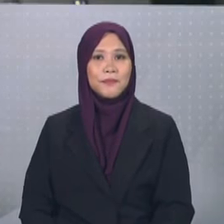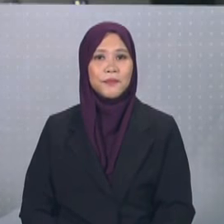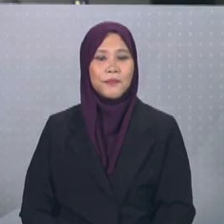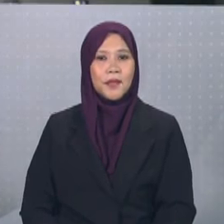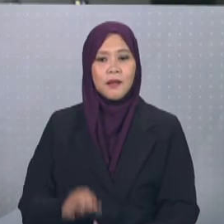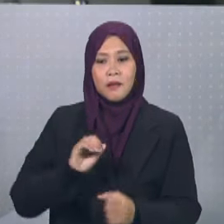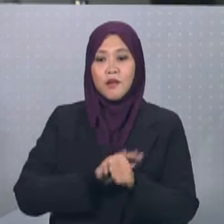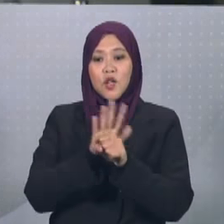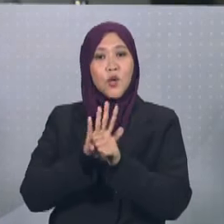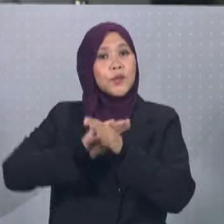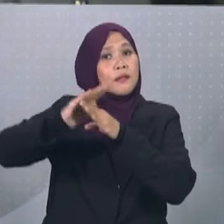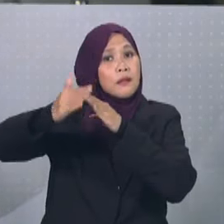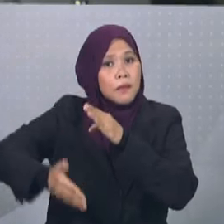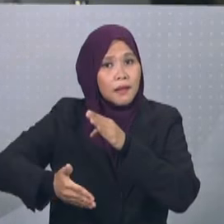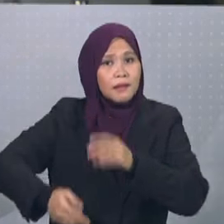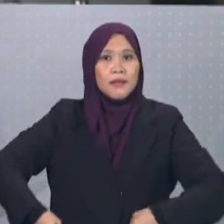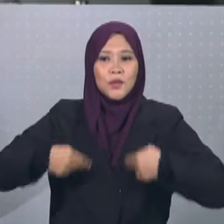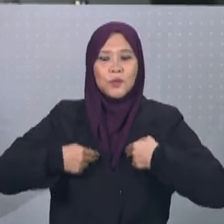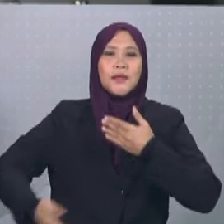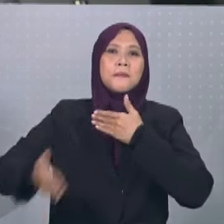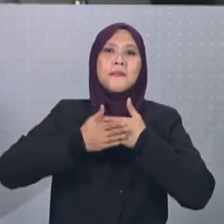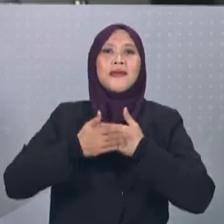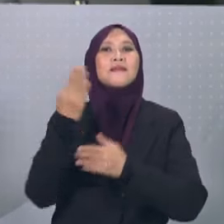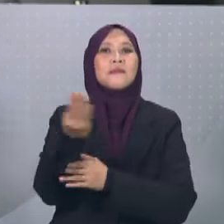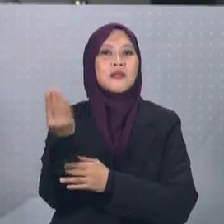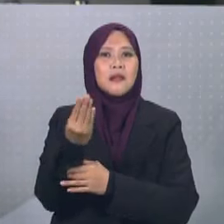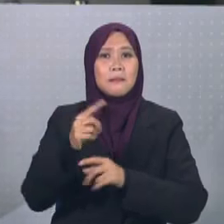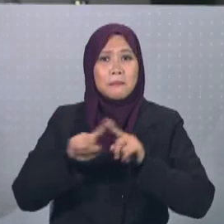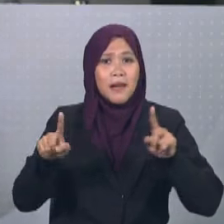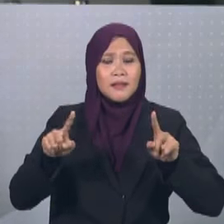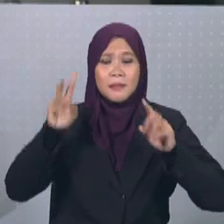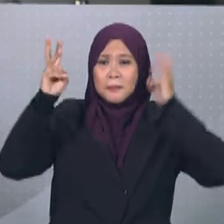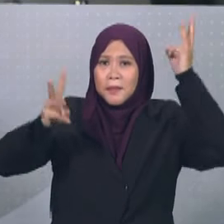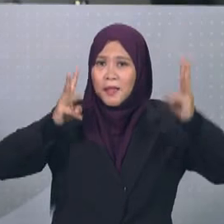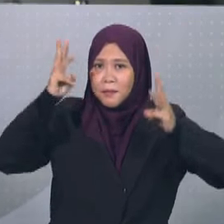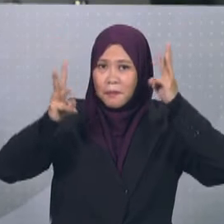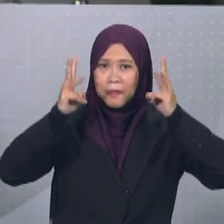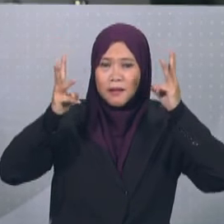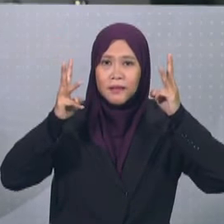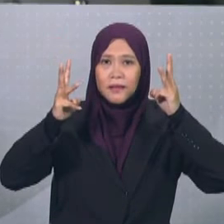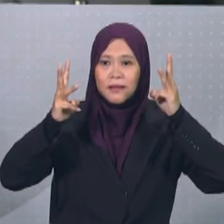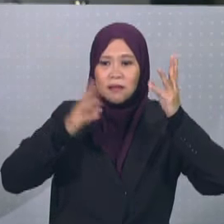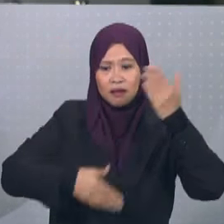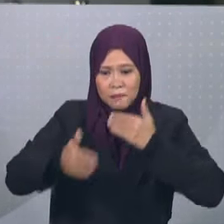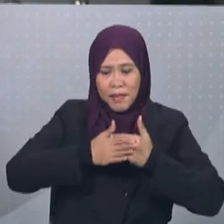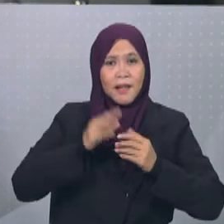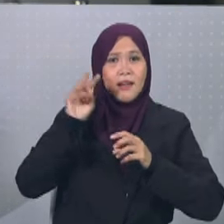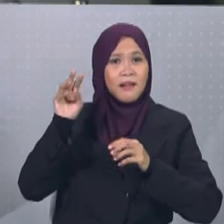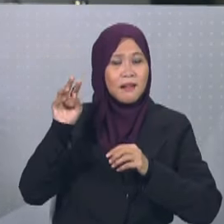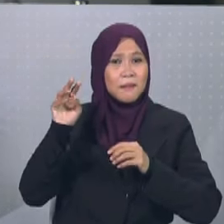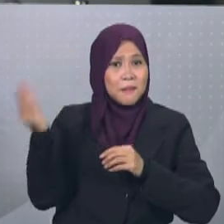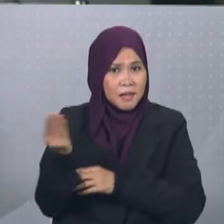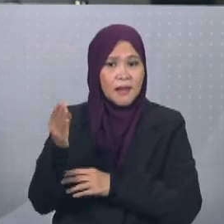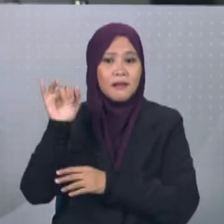Dan bila COVID tamat nanti, awak ingat hidup akan kembali kepada normal. Saya risau kalau awak, kalau hidup akan kembali kepada normal tapi otak awak tak